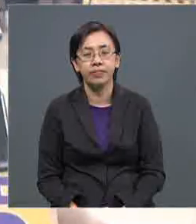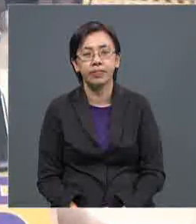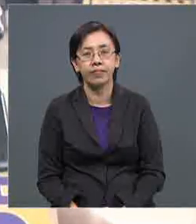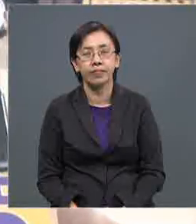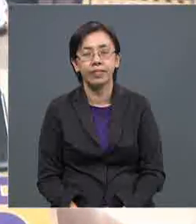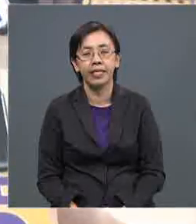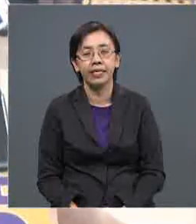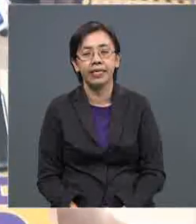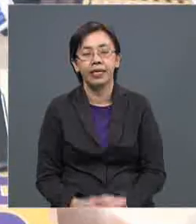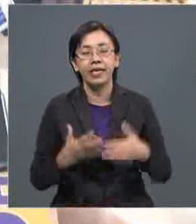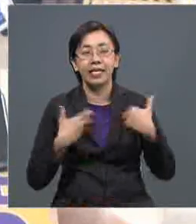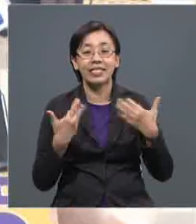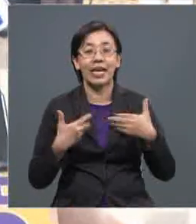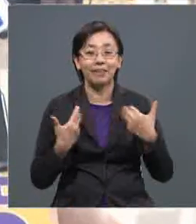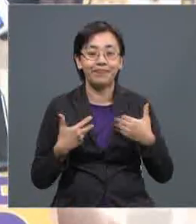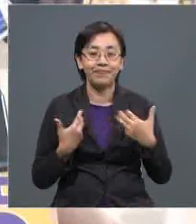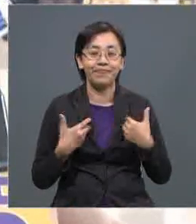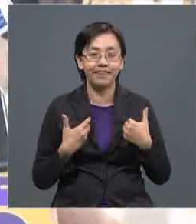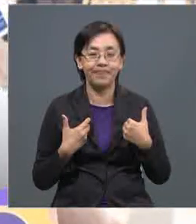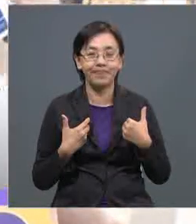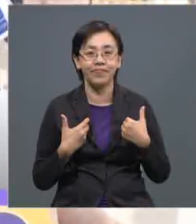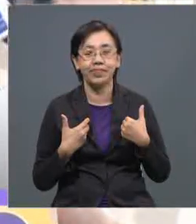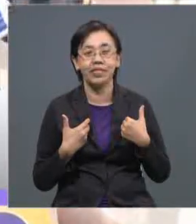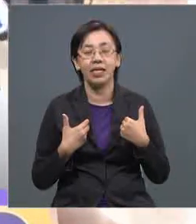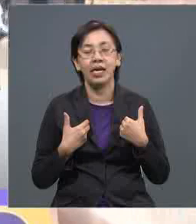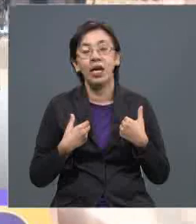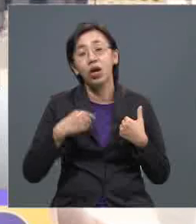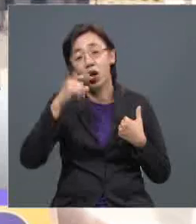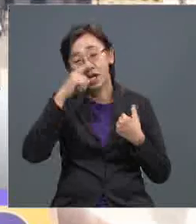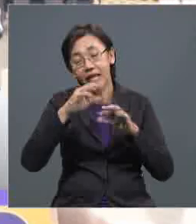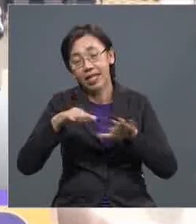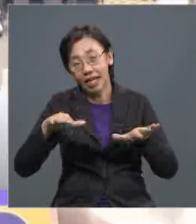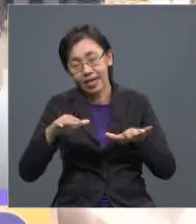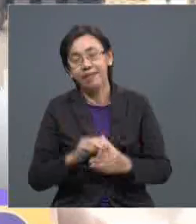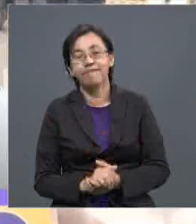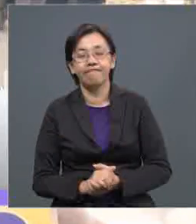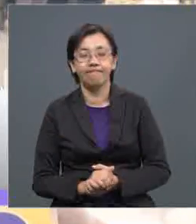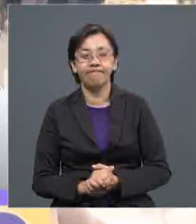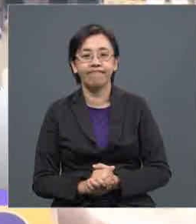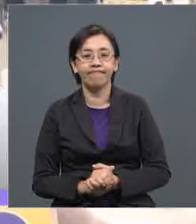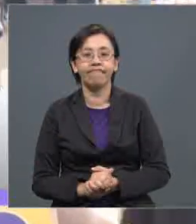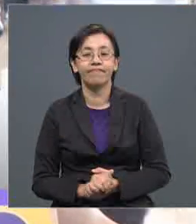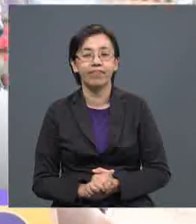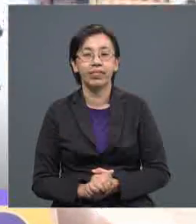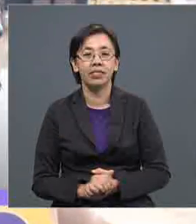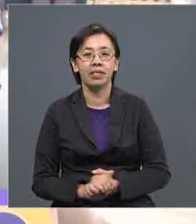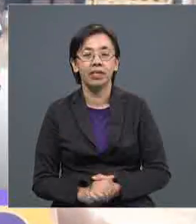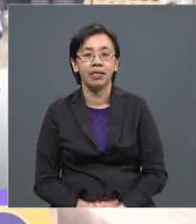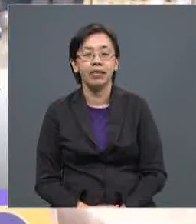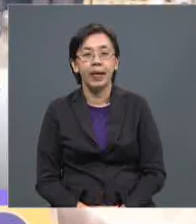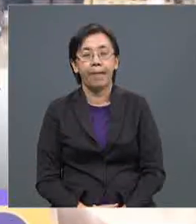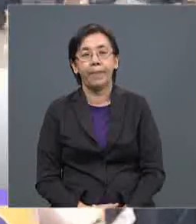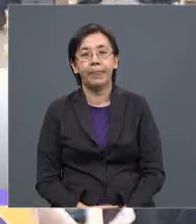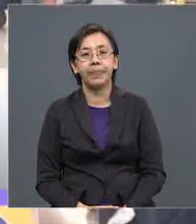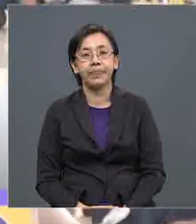ดีใจครับผมว่าเราเด็กไทยคนหนึ่งจะทำแบบความยิ่งใหญ่ขนาด